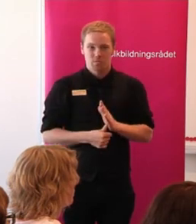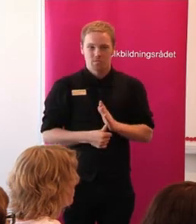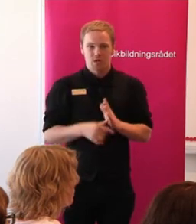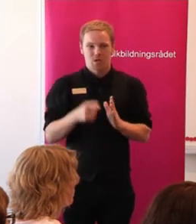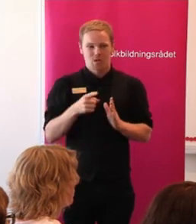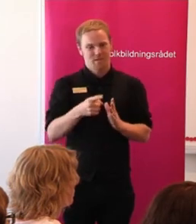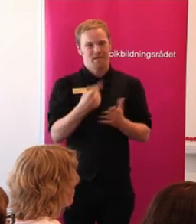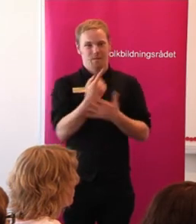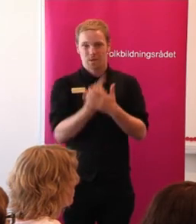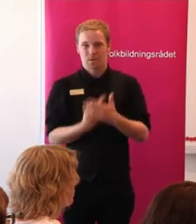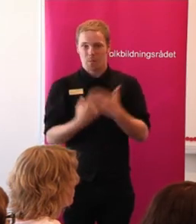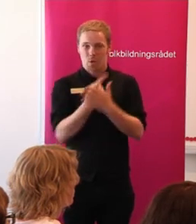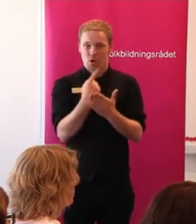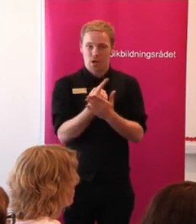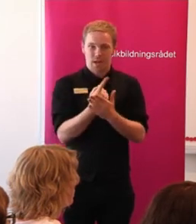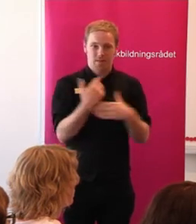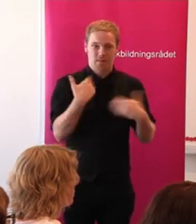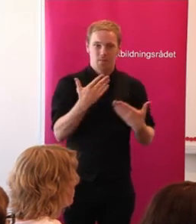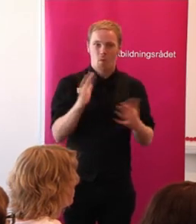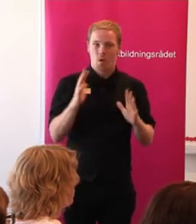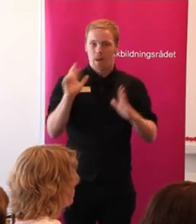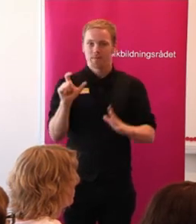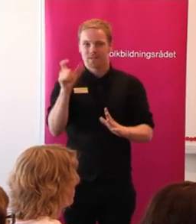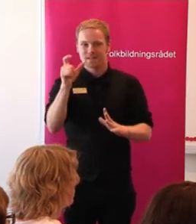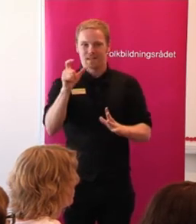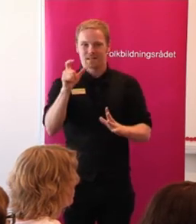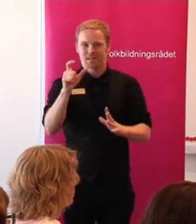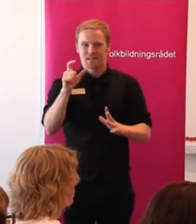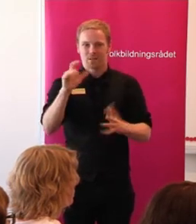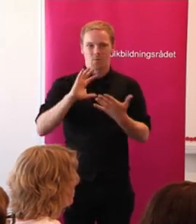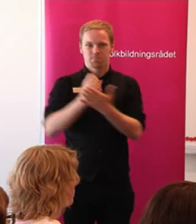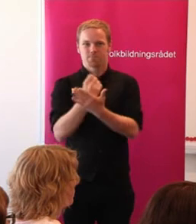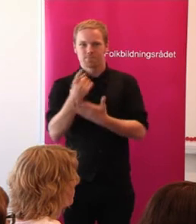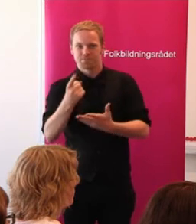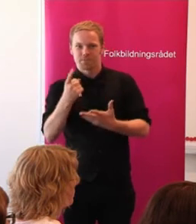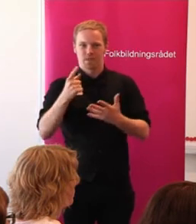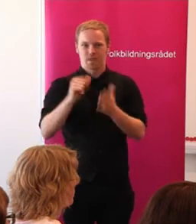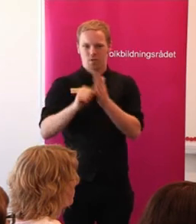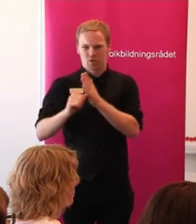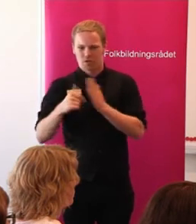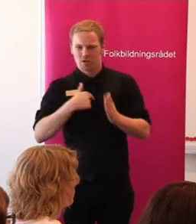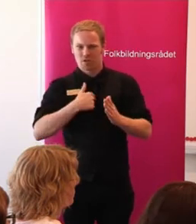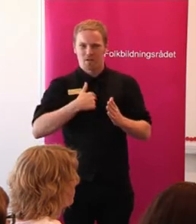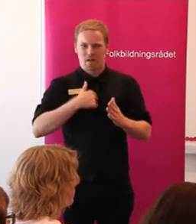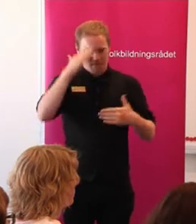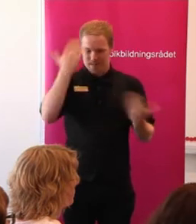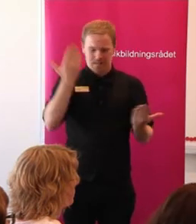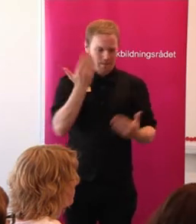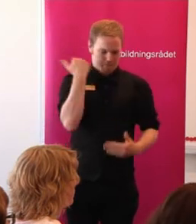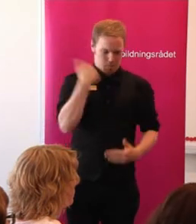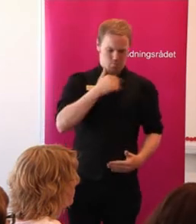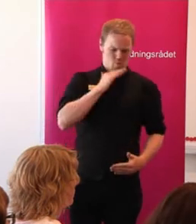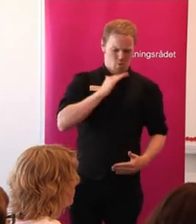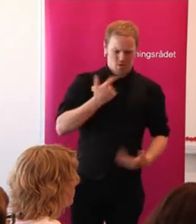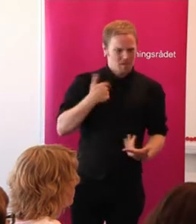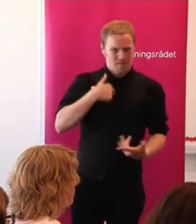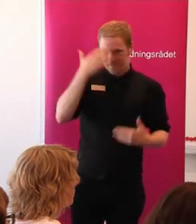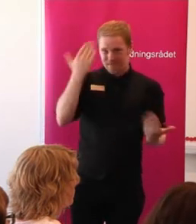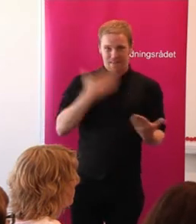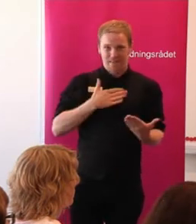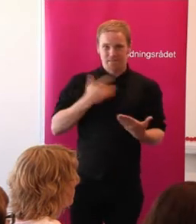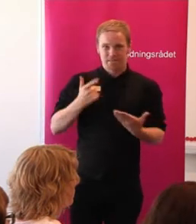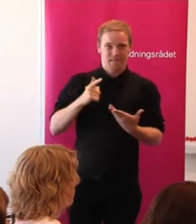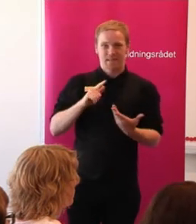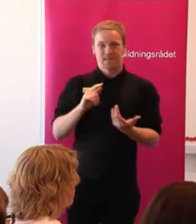den där livschansen om ett yrke som man kanske inte riktigt visste att man hade när man gick i gymnasieskolan eller var i åldern för att gå i gymnasieskolan. Det är väldigt mycket det